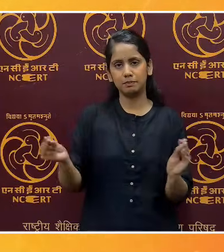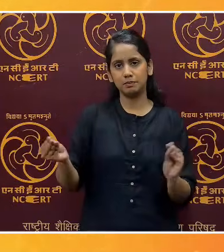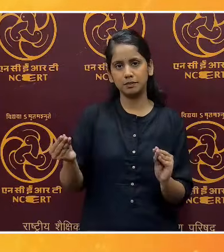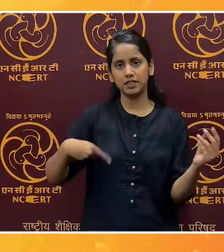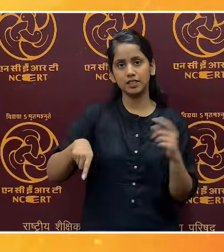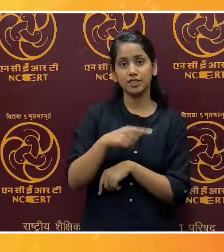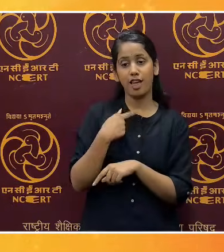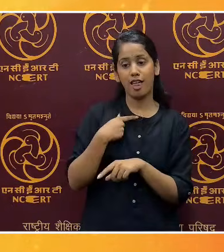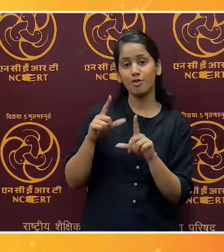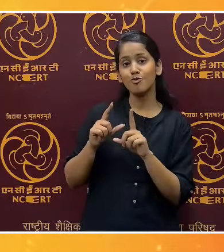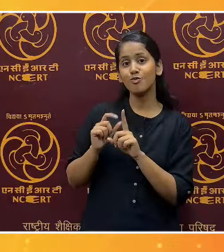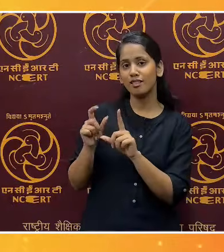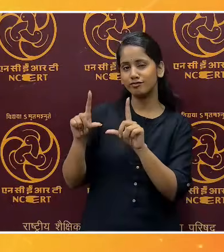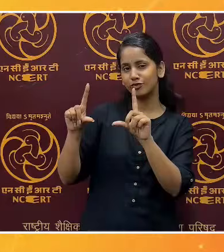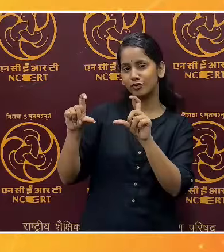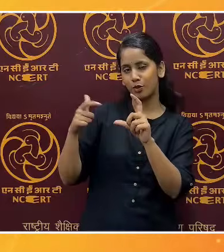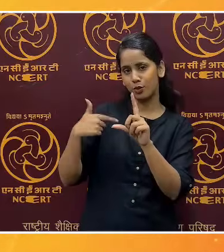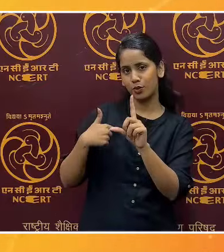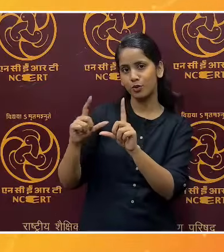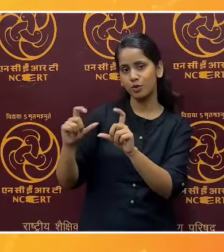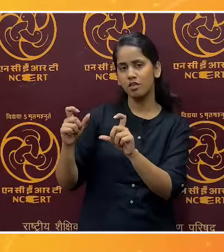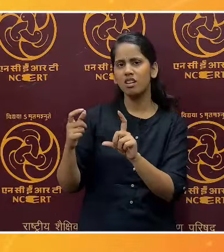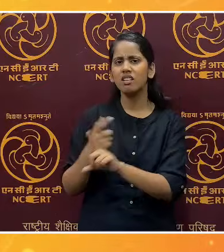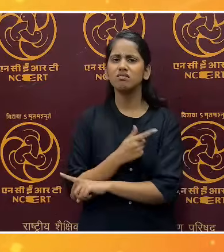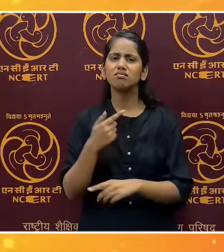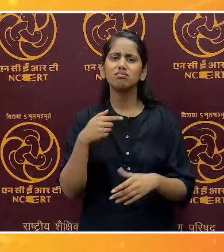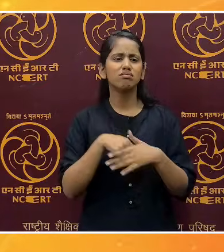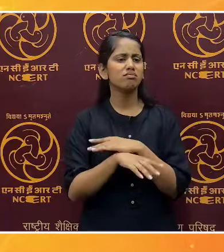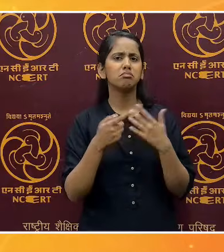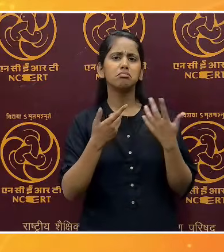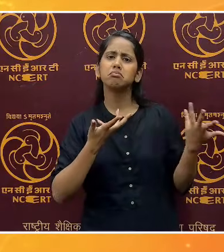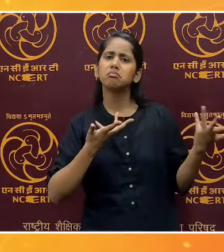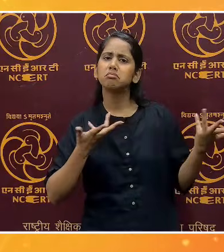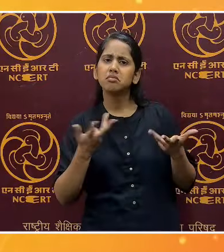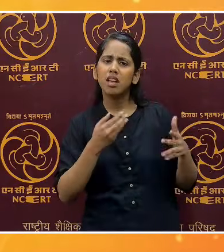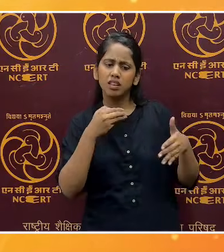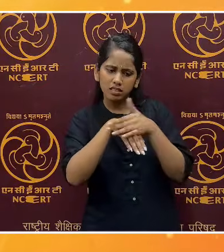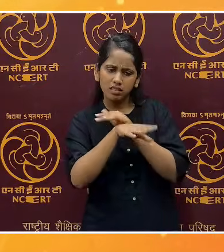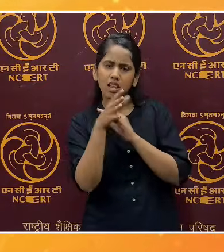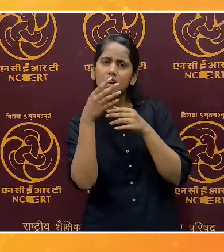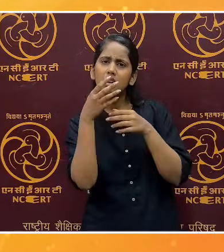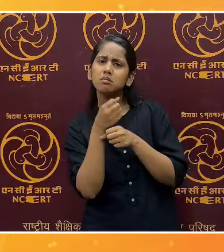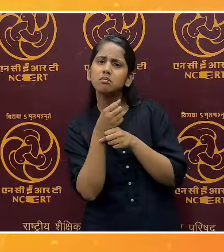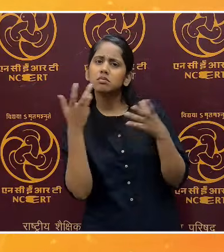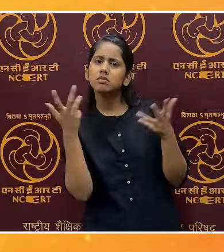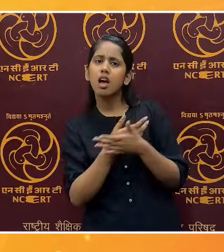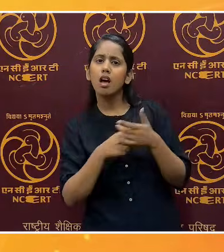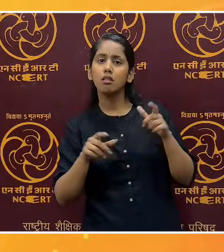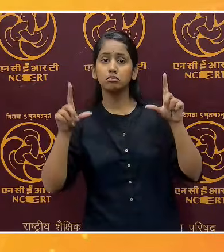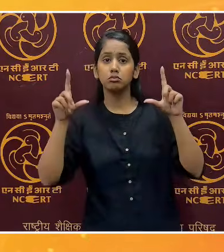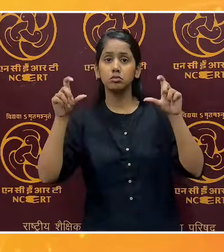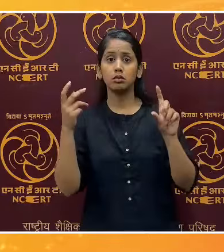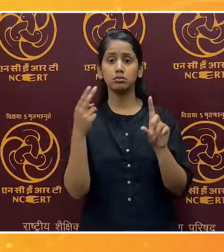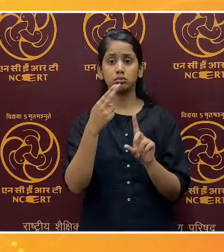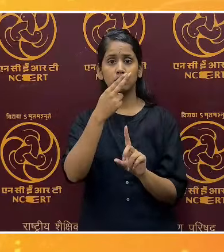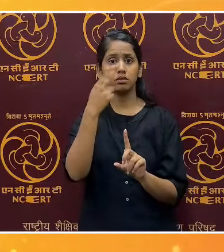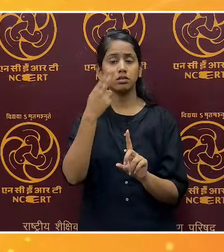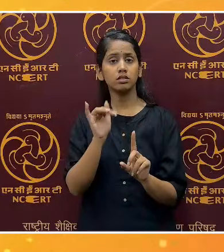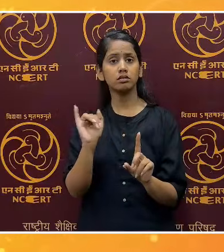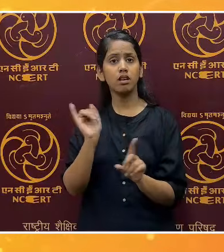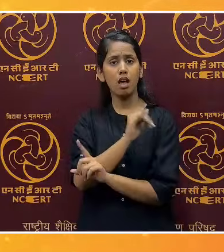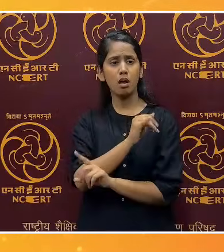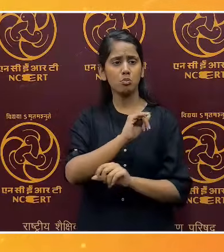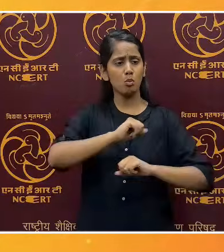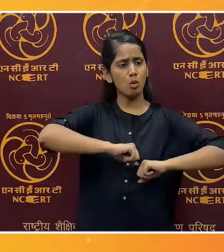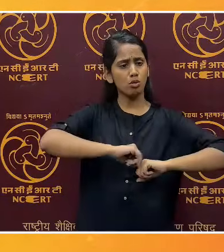खींचूंगा फोटो। मैं बोला ये क्या है चक्कर, क्या छिपा हुआ है इसमें पेंटर? चित्र बनाता हूँ बिल्कुल वैसा, मोटा पतला जो